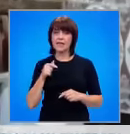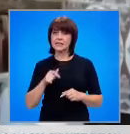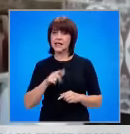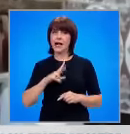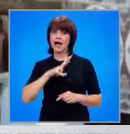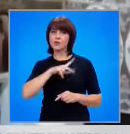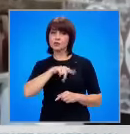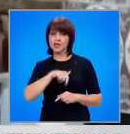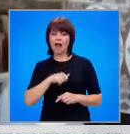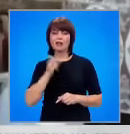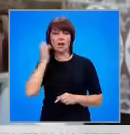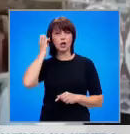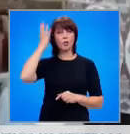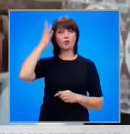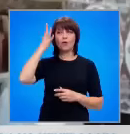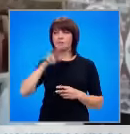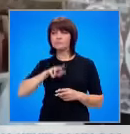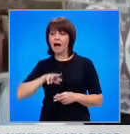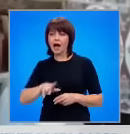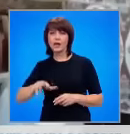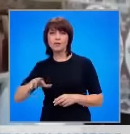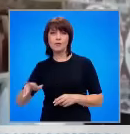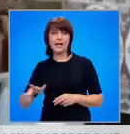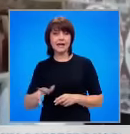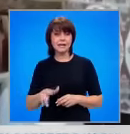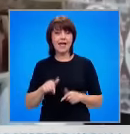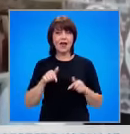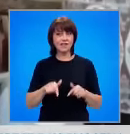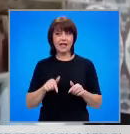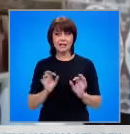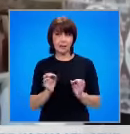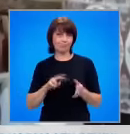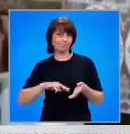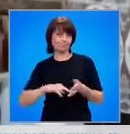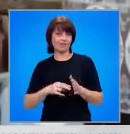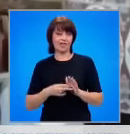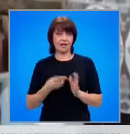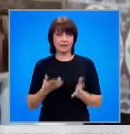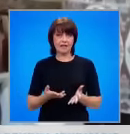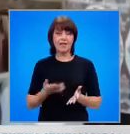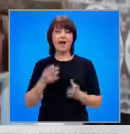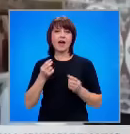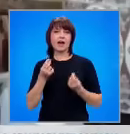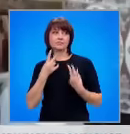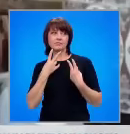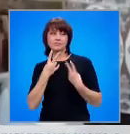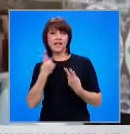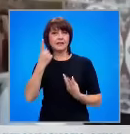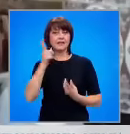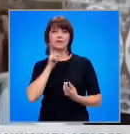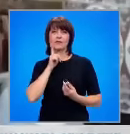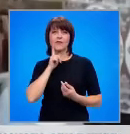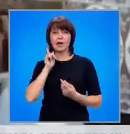етнически и културно разнообразна нация. В тази съвременна Великобритания е забележително, че един човек може